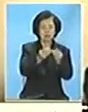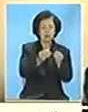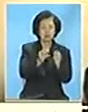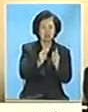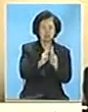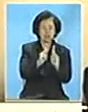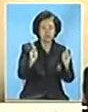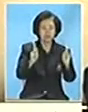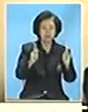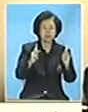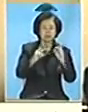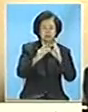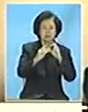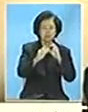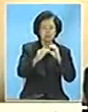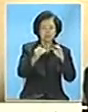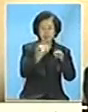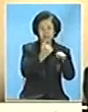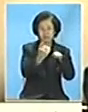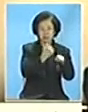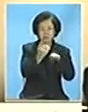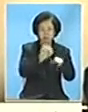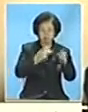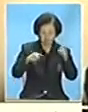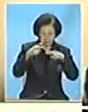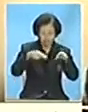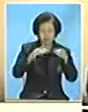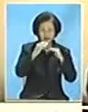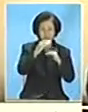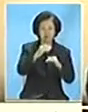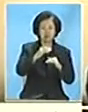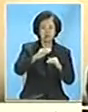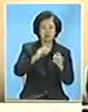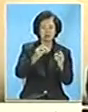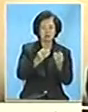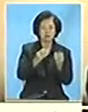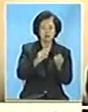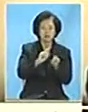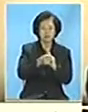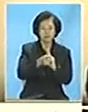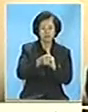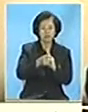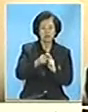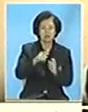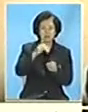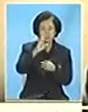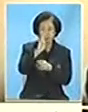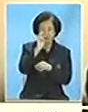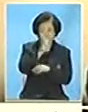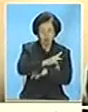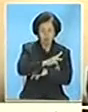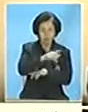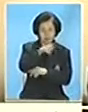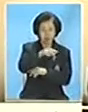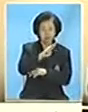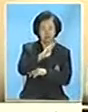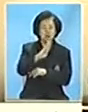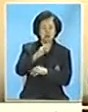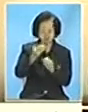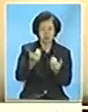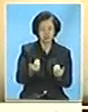มพิจารณากำหนดการไปยติภายใน7วันร่างพระราชบัญญัติฉบับนี้